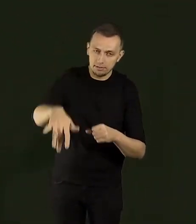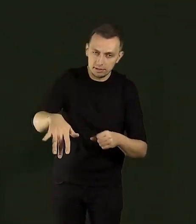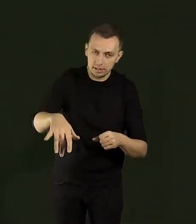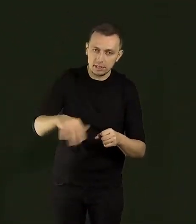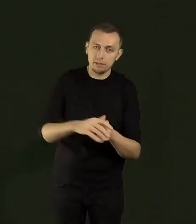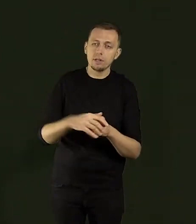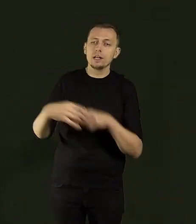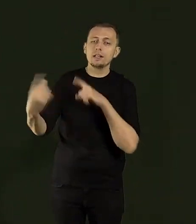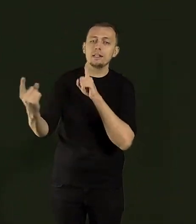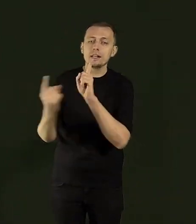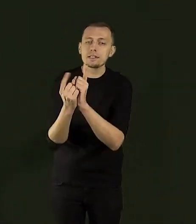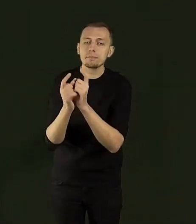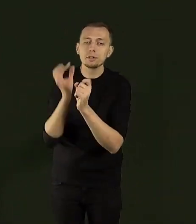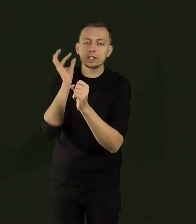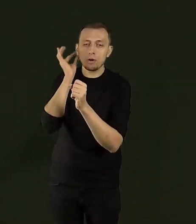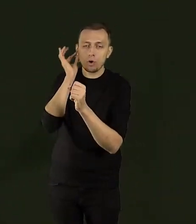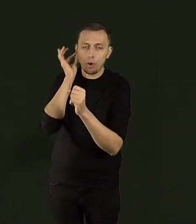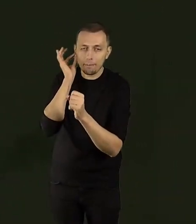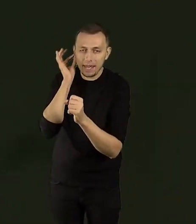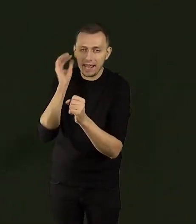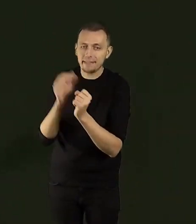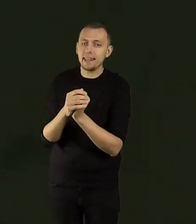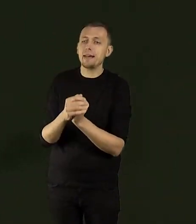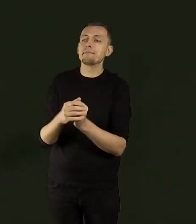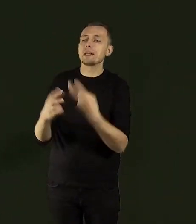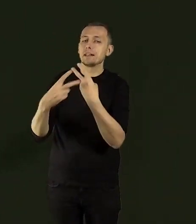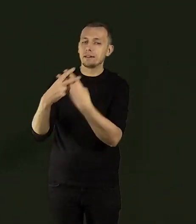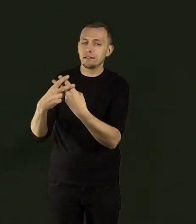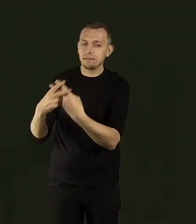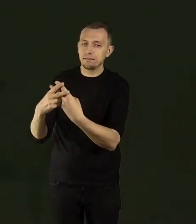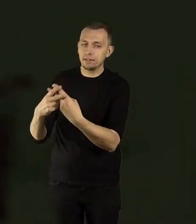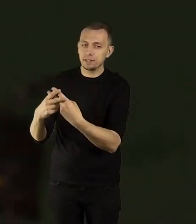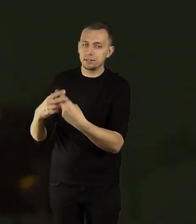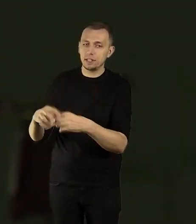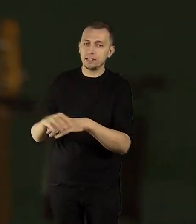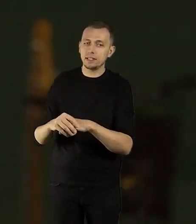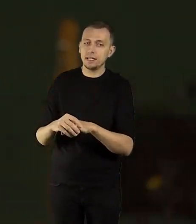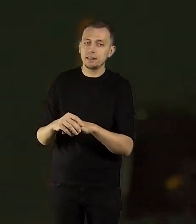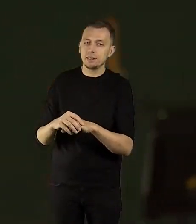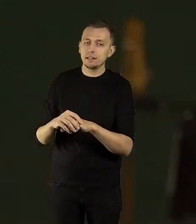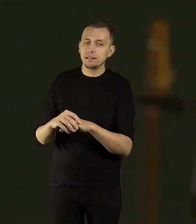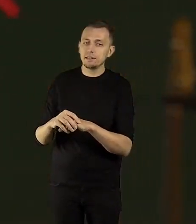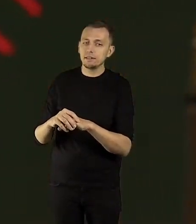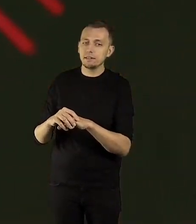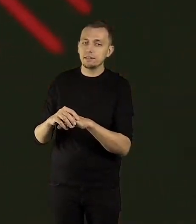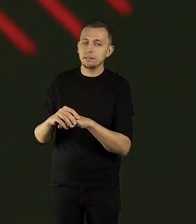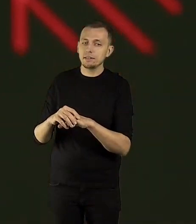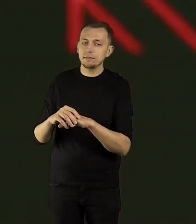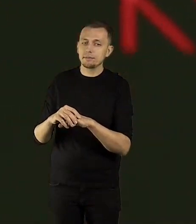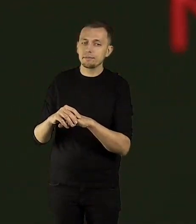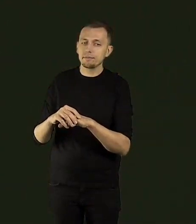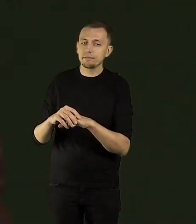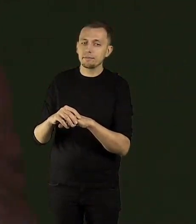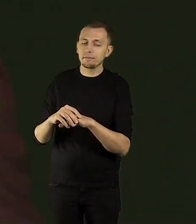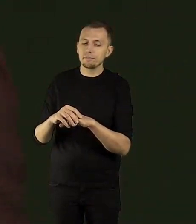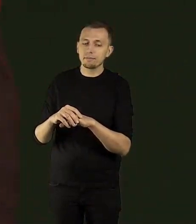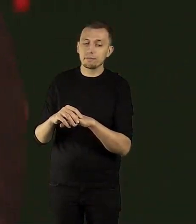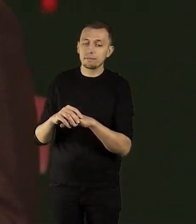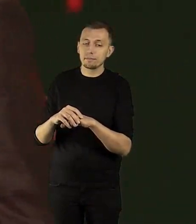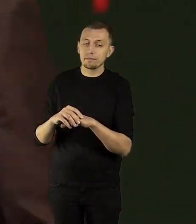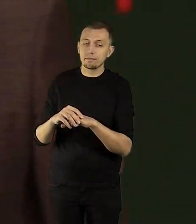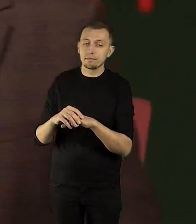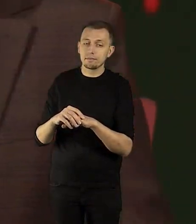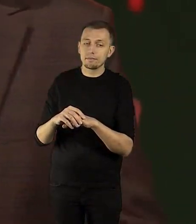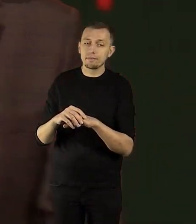morderców, gwałcicieli, najgorszych ludzi, żeby stłamsić jej wiarę w Chrystusa. Opowiadała naszemu wykładowcy, że